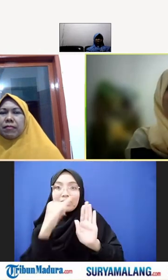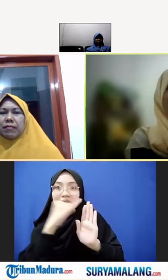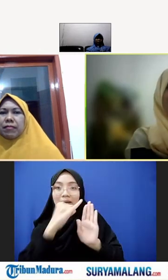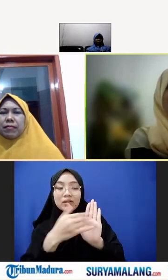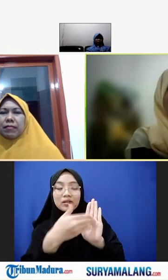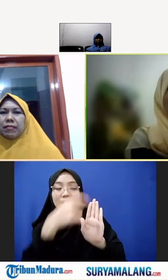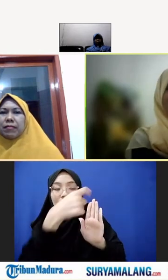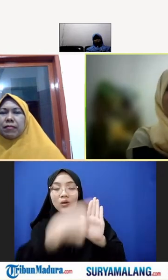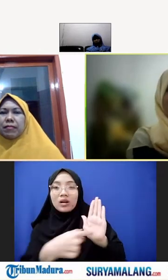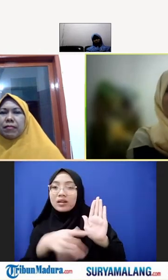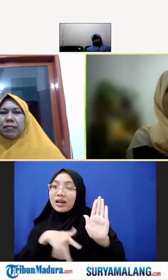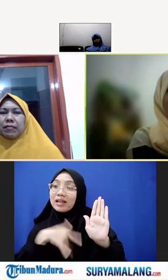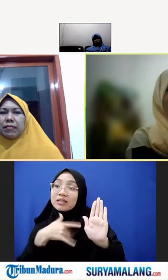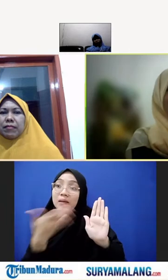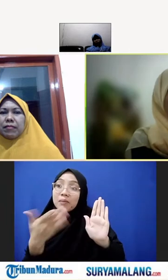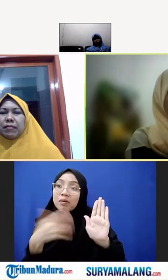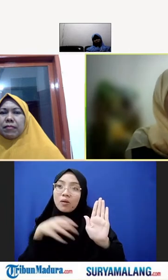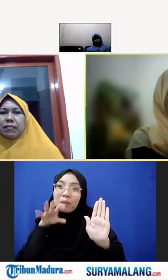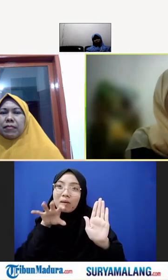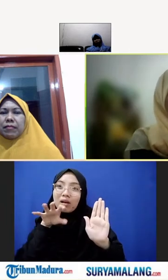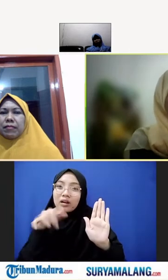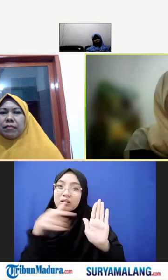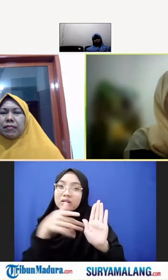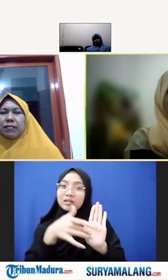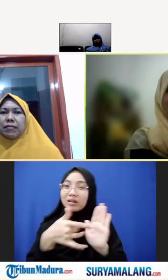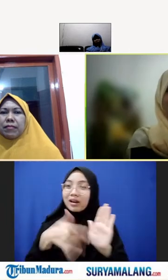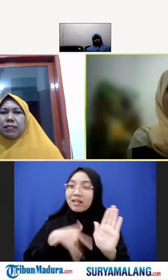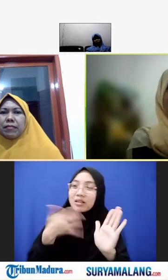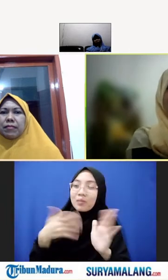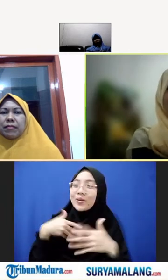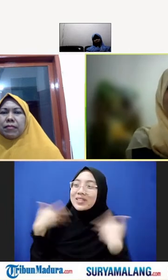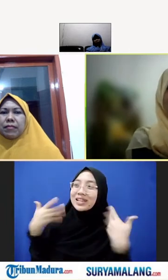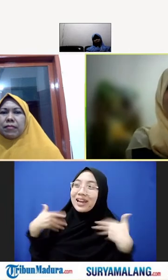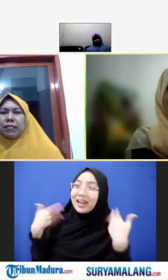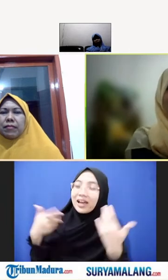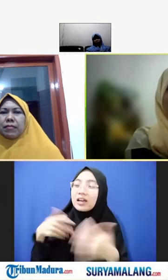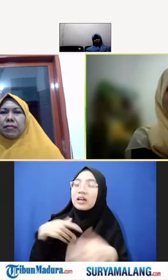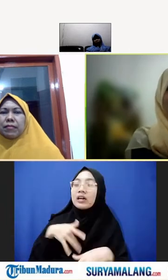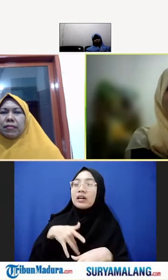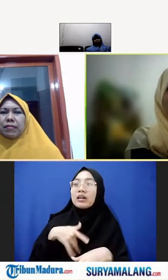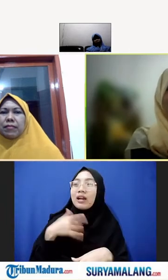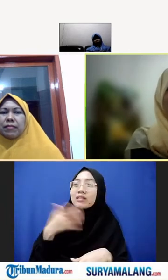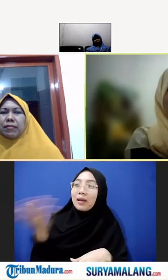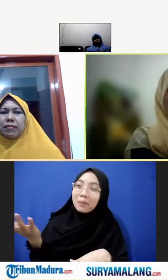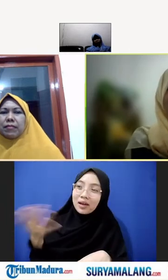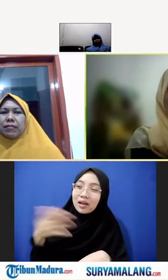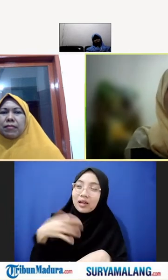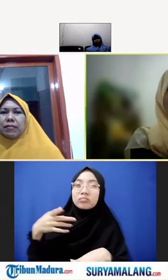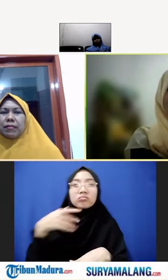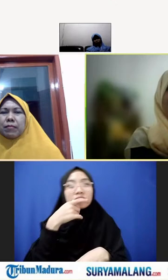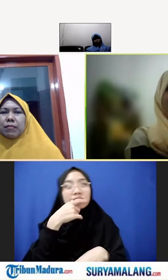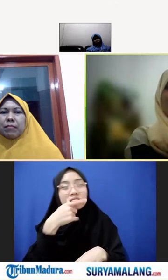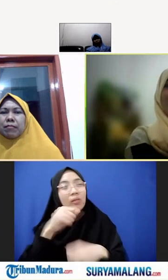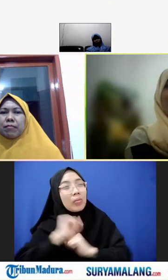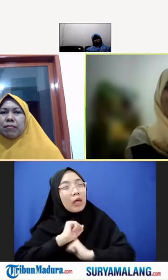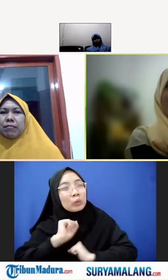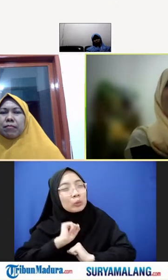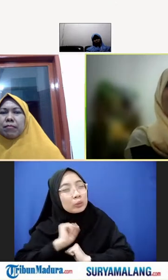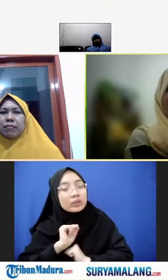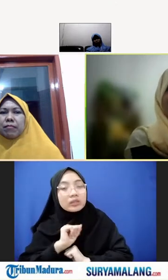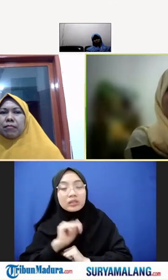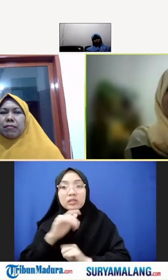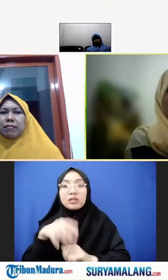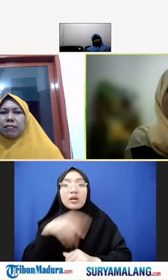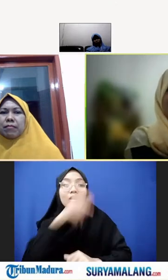merasa apa dek? Marah. Orangnya merasa apa dek? Senang. Orangnya merasa apa? Takut. Itu kan orang